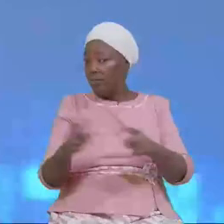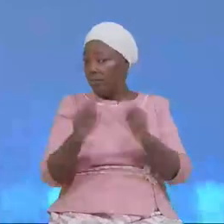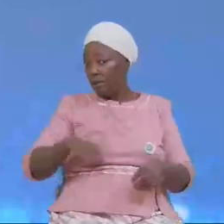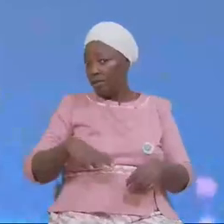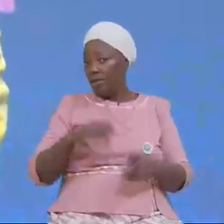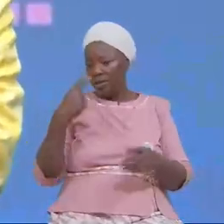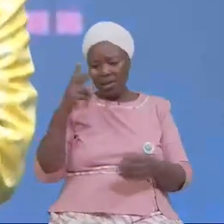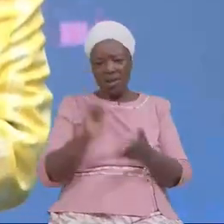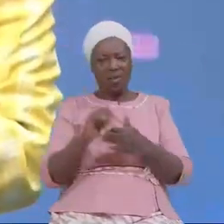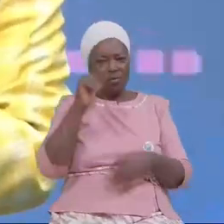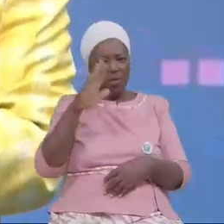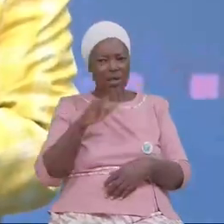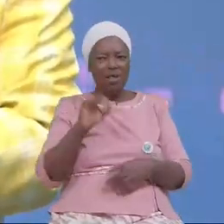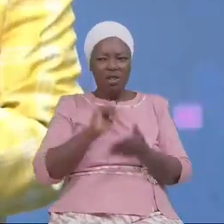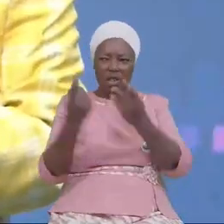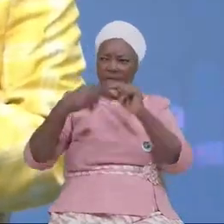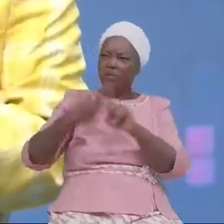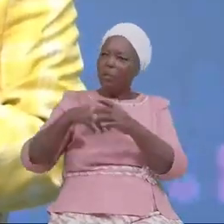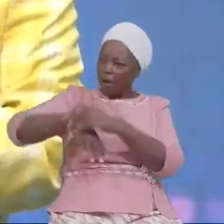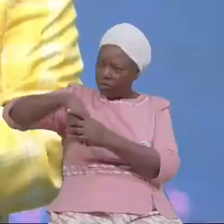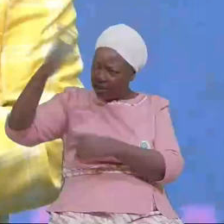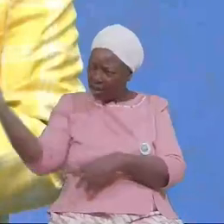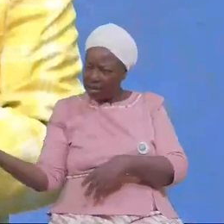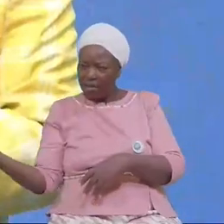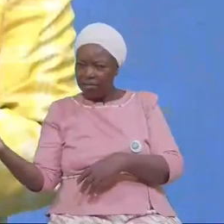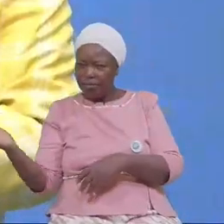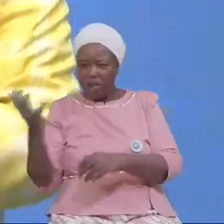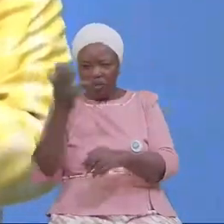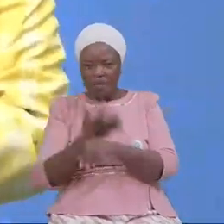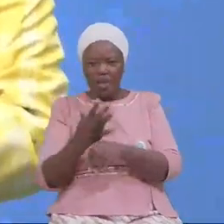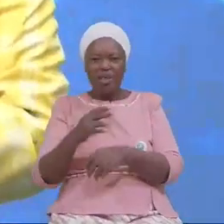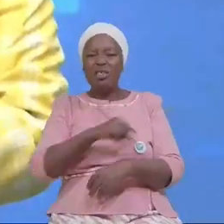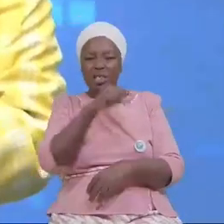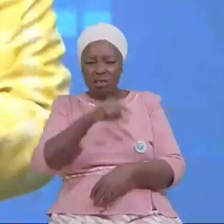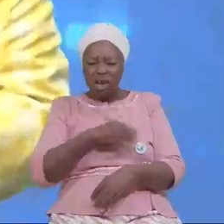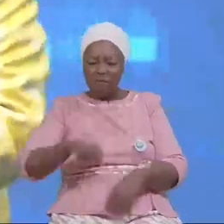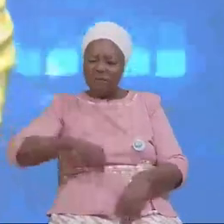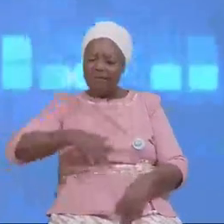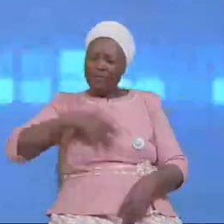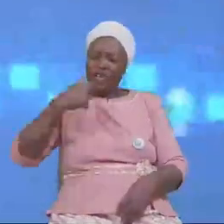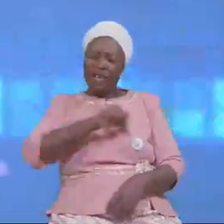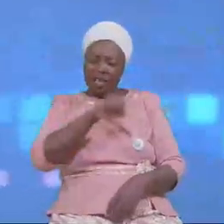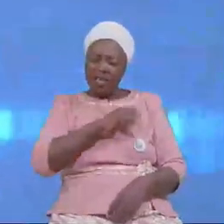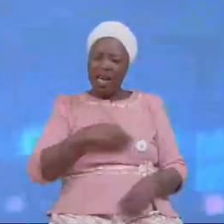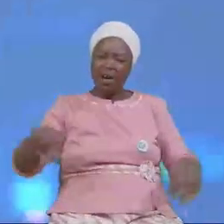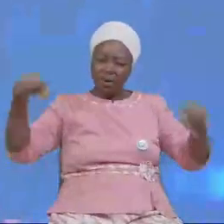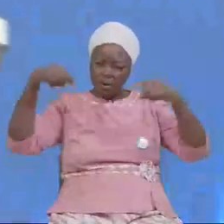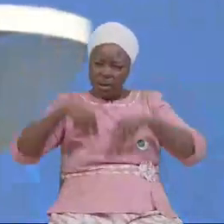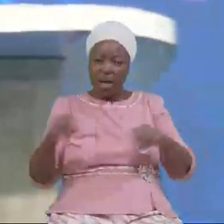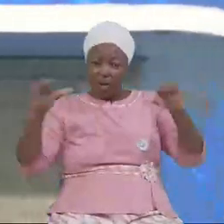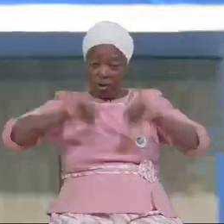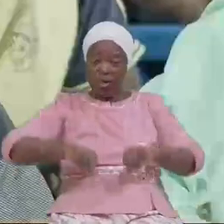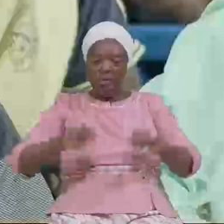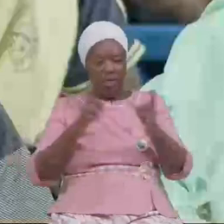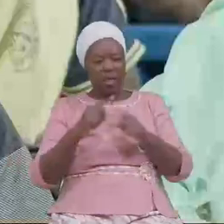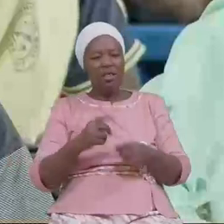est venue du dehors, se sentant coupable et condamnée. Elle est entrée dans la